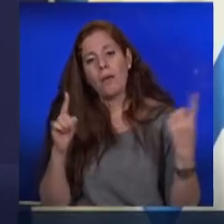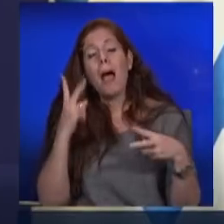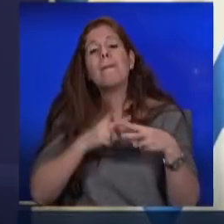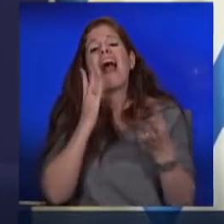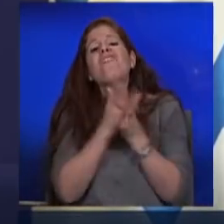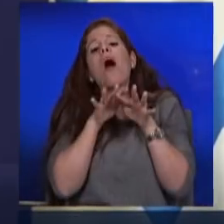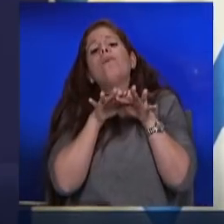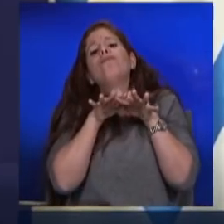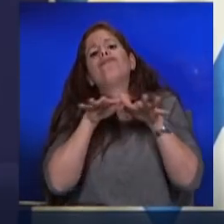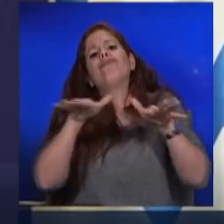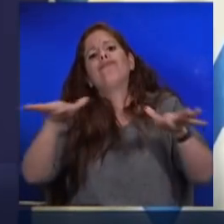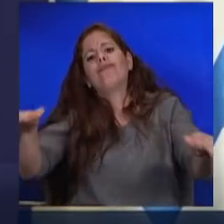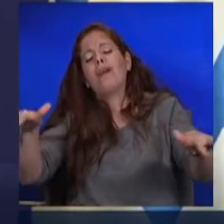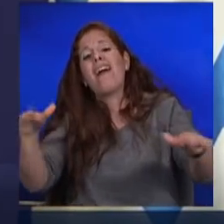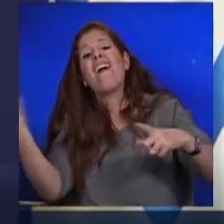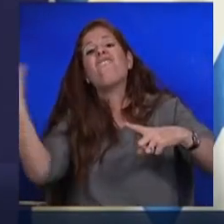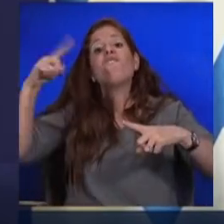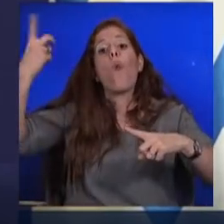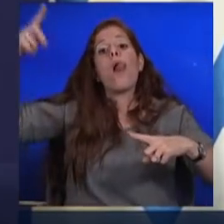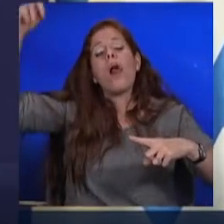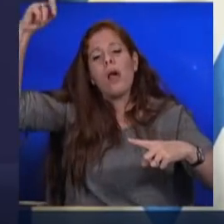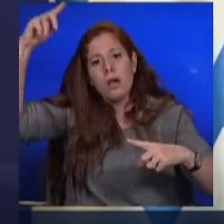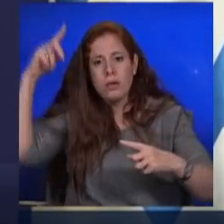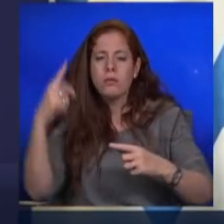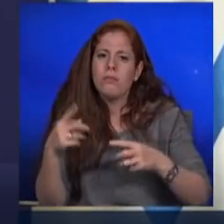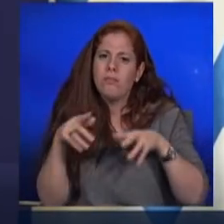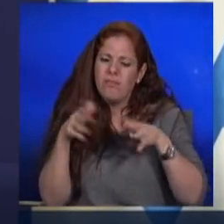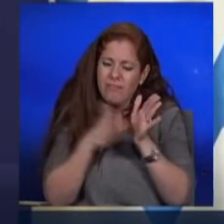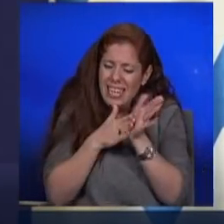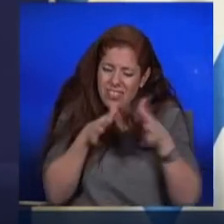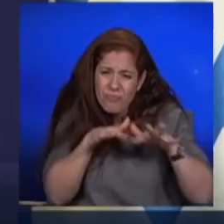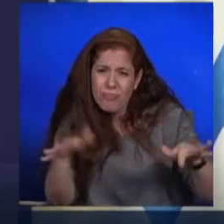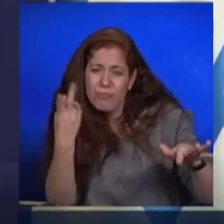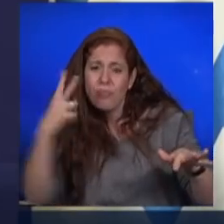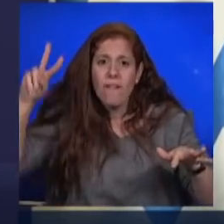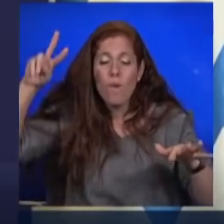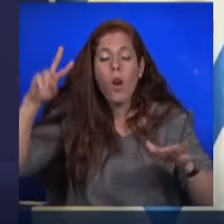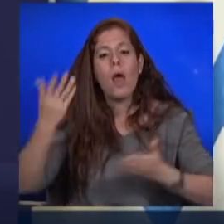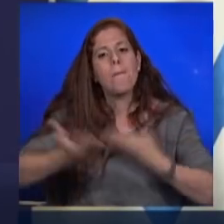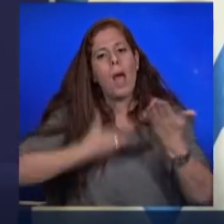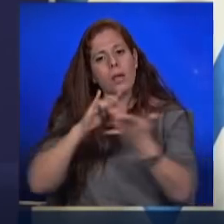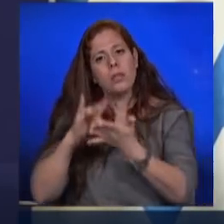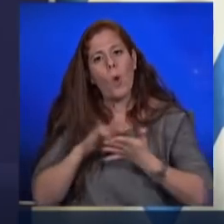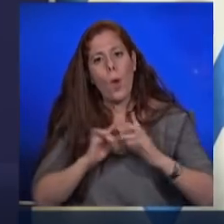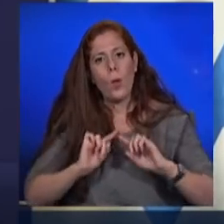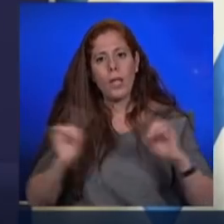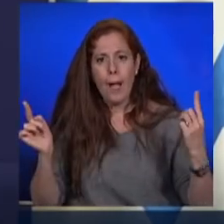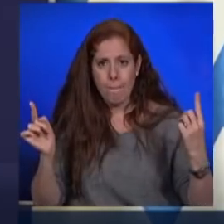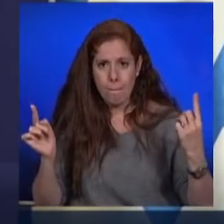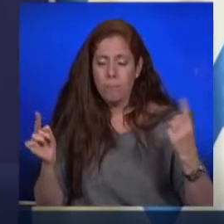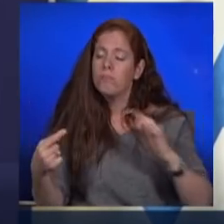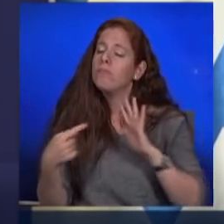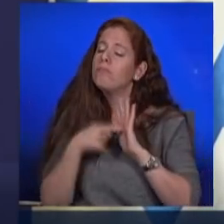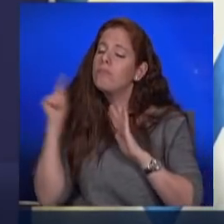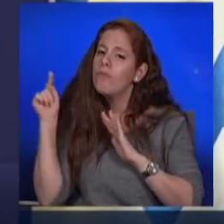בקצב כפול ומכופל. קצב כפול ומכופל ביחס למקומות אחרים. ועל